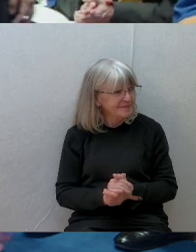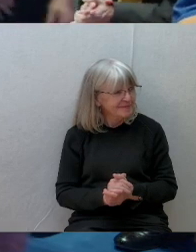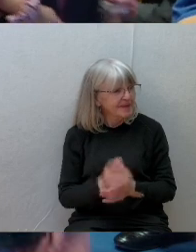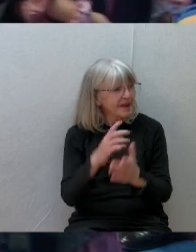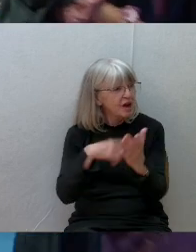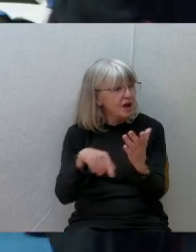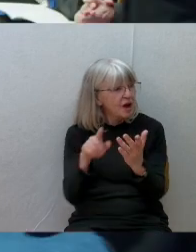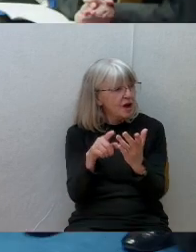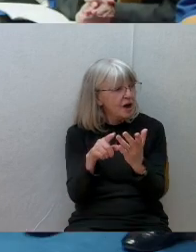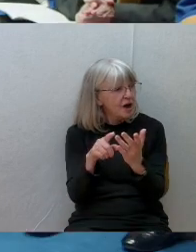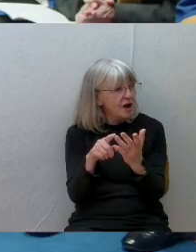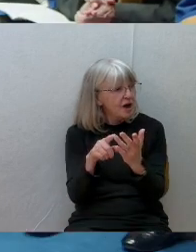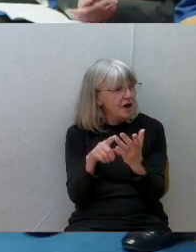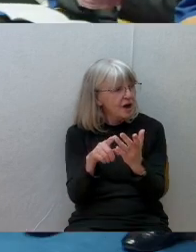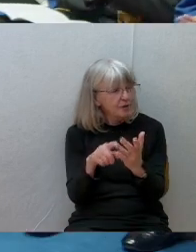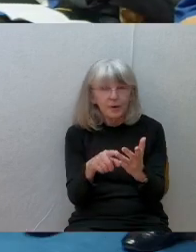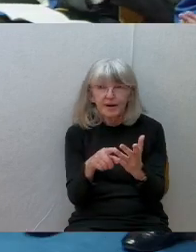Onokunle Adewumi.